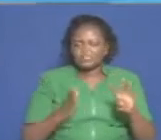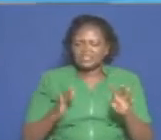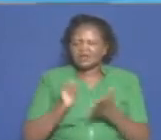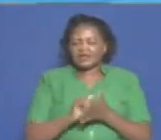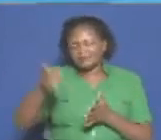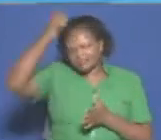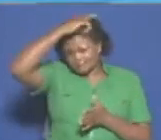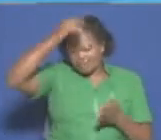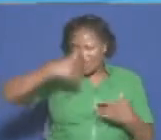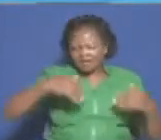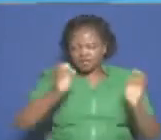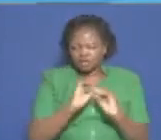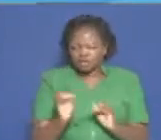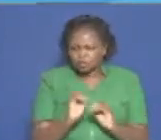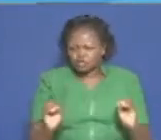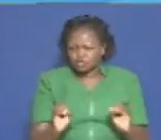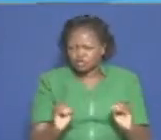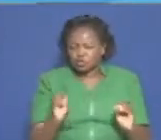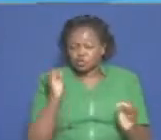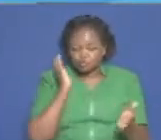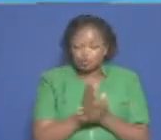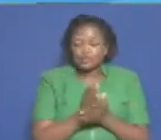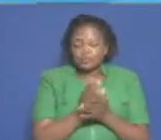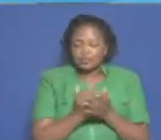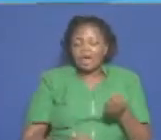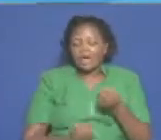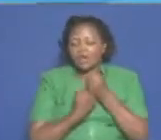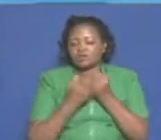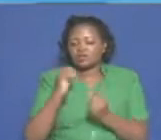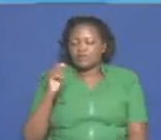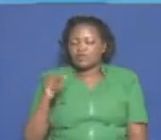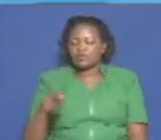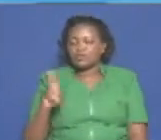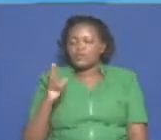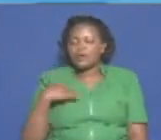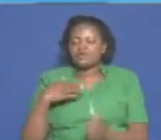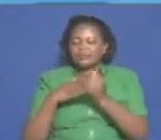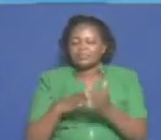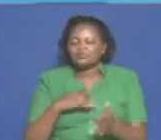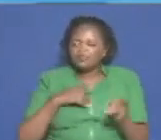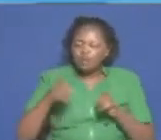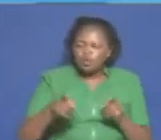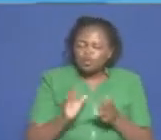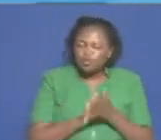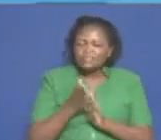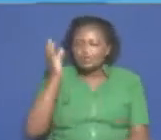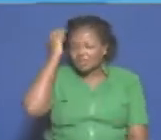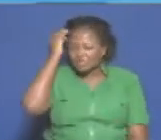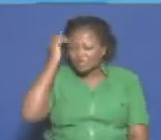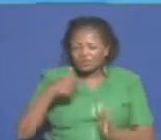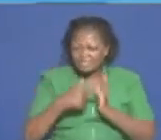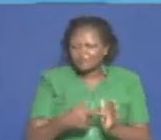Na nikikubaliana na ndugu yangu Rogers, ni kwamba tumepata viongozi ambao wametawala bila masomo,